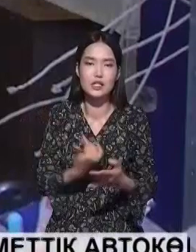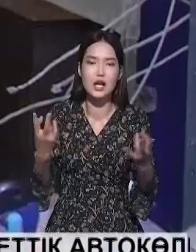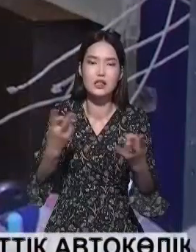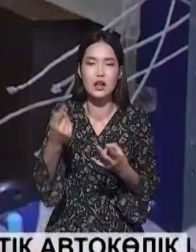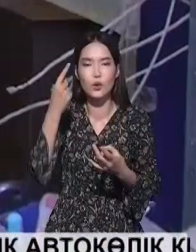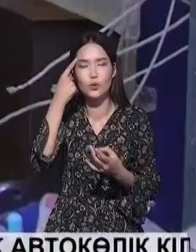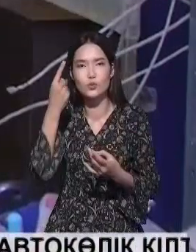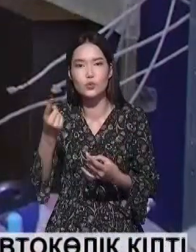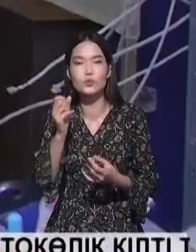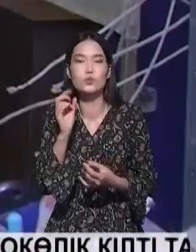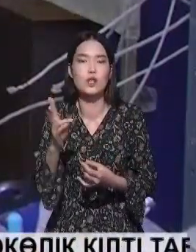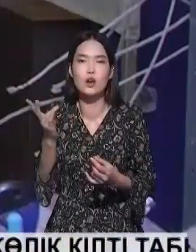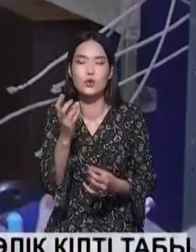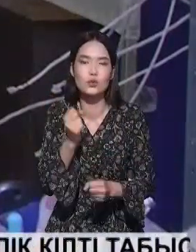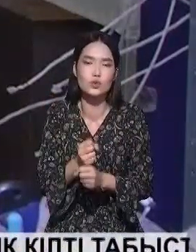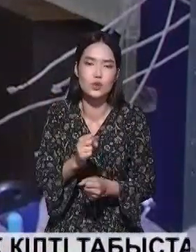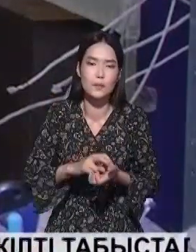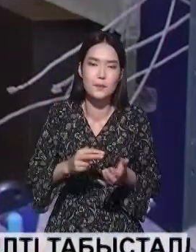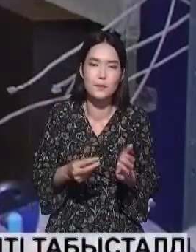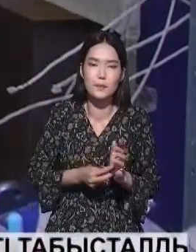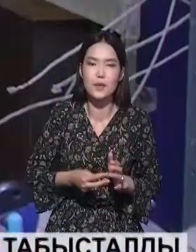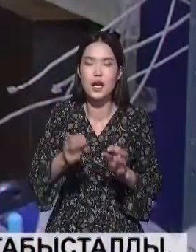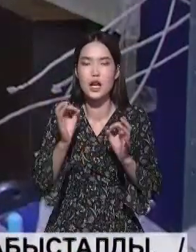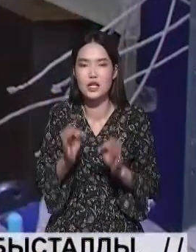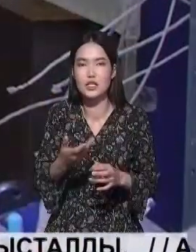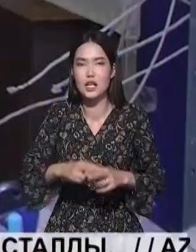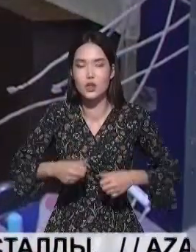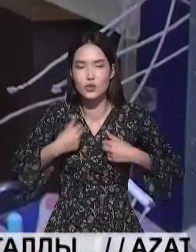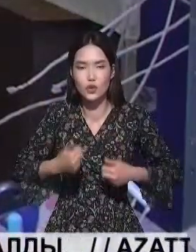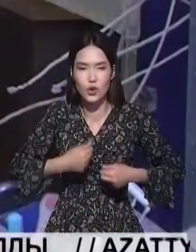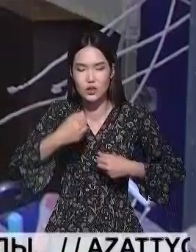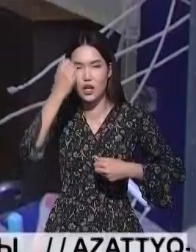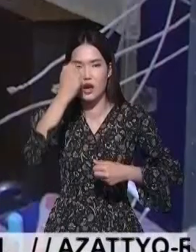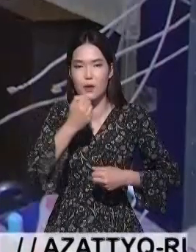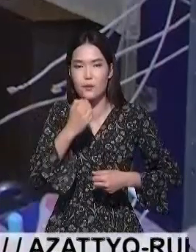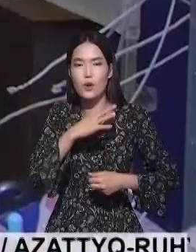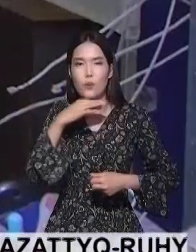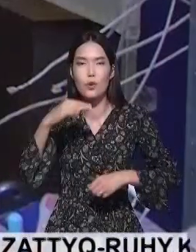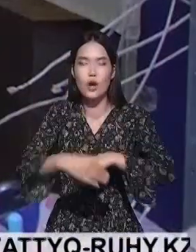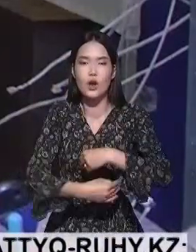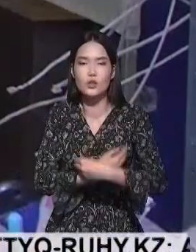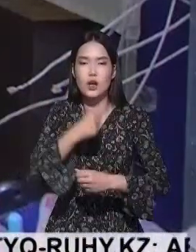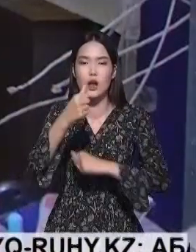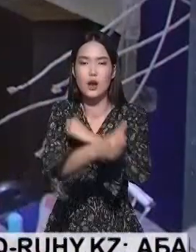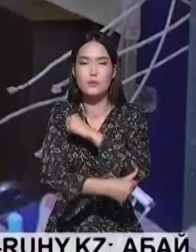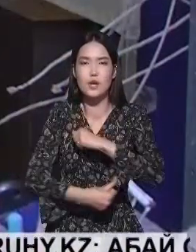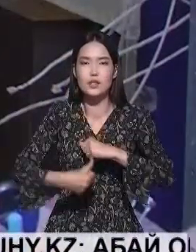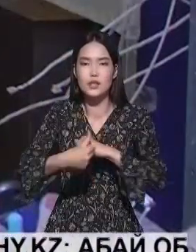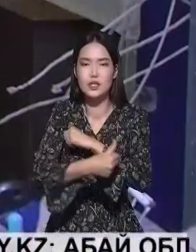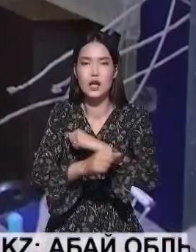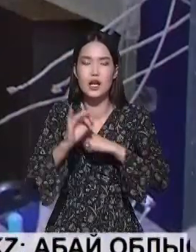амалын іздейміз. Затты сол қиындықтардың арқасында көптеген жаңа материалдарды,